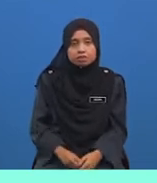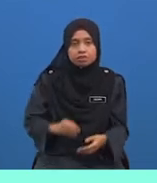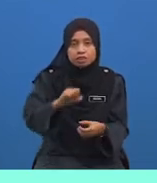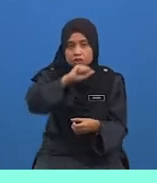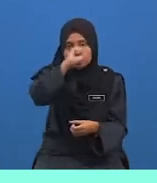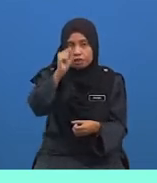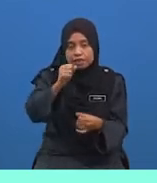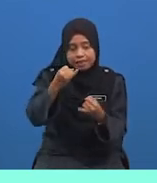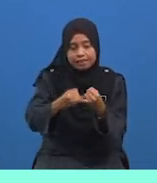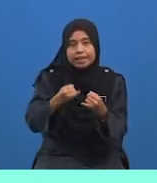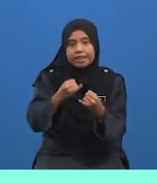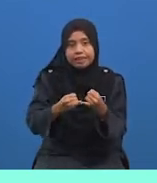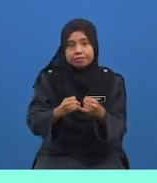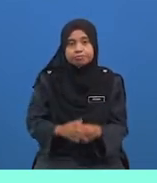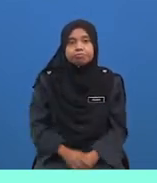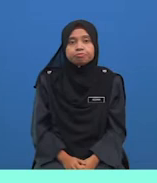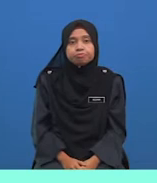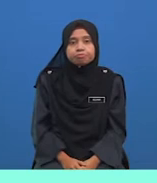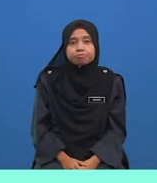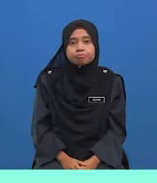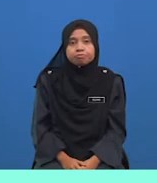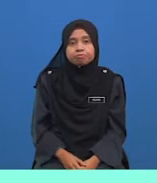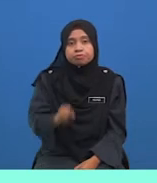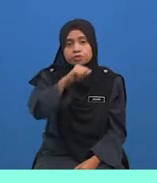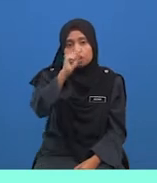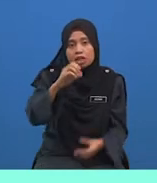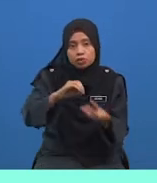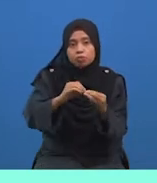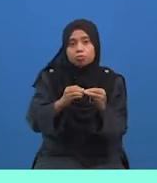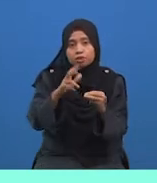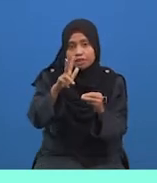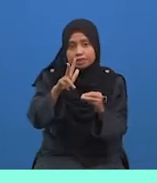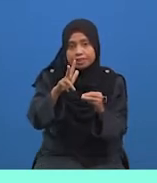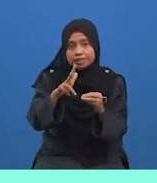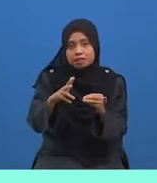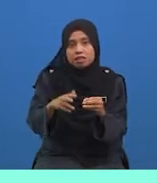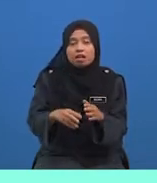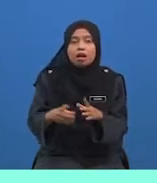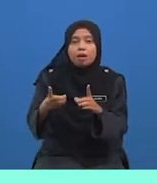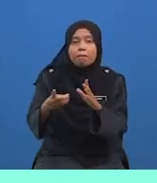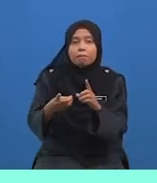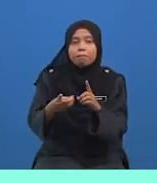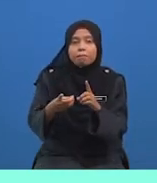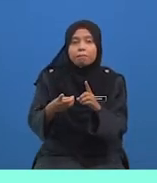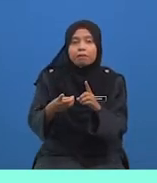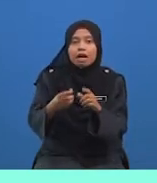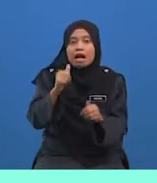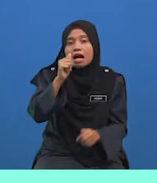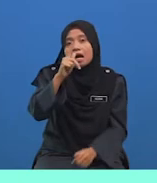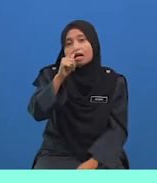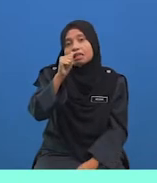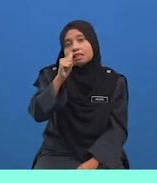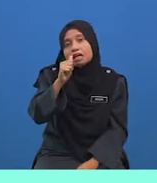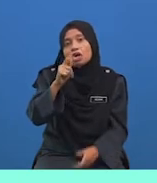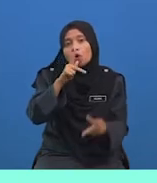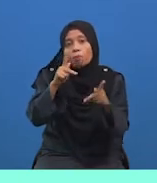Soalan yang terakhir sekali, iaitu soalan ketiga, mendukung Akta Komunikasi